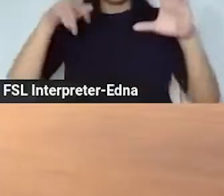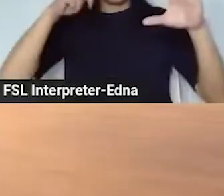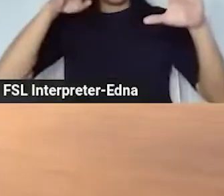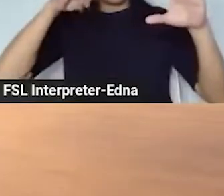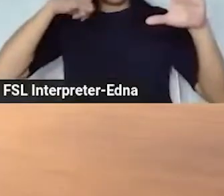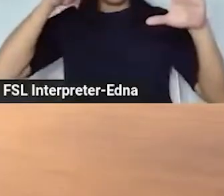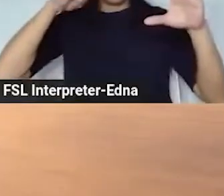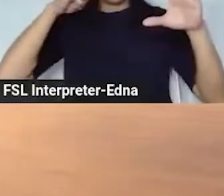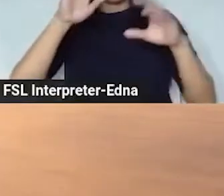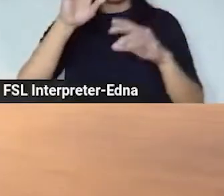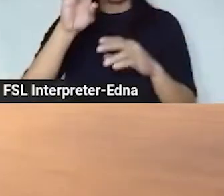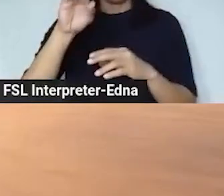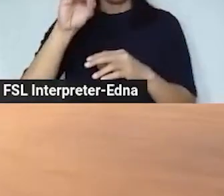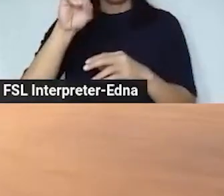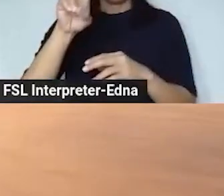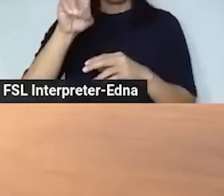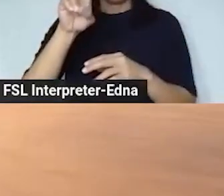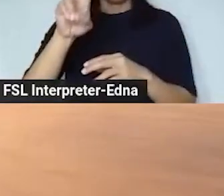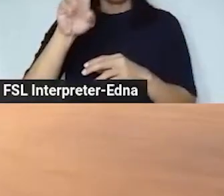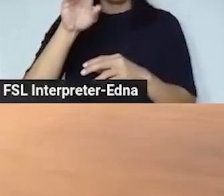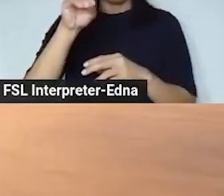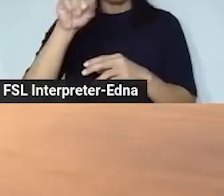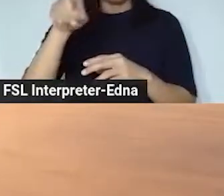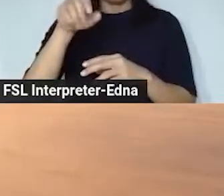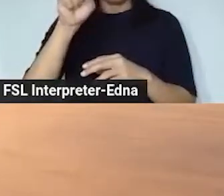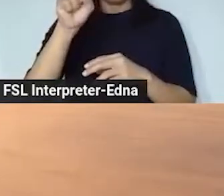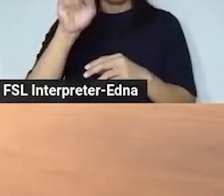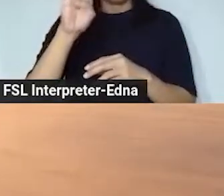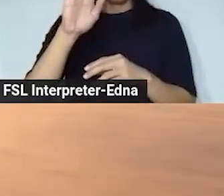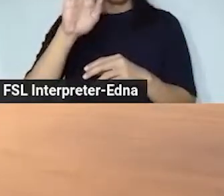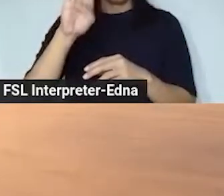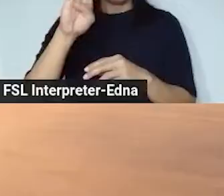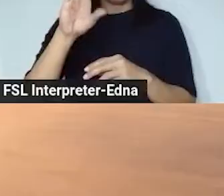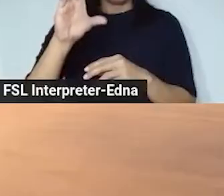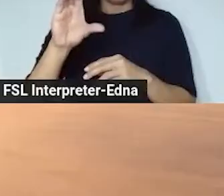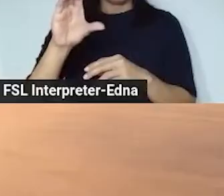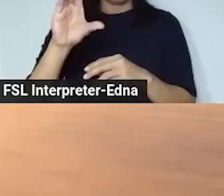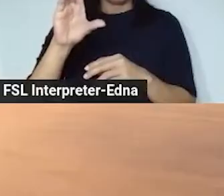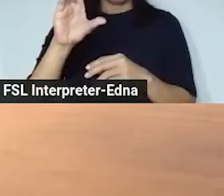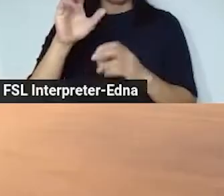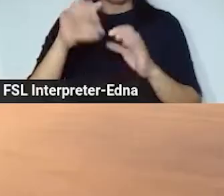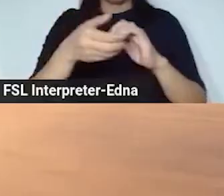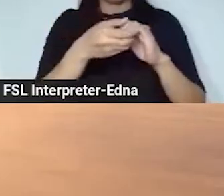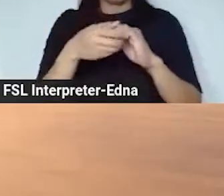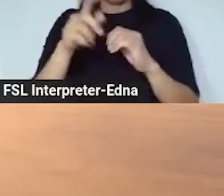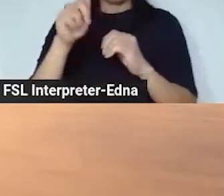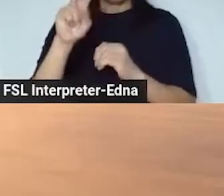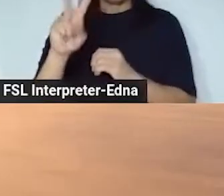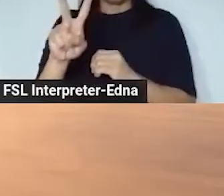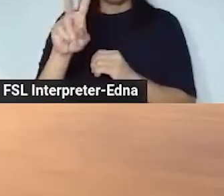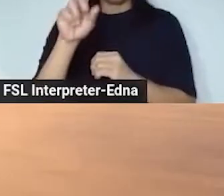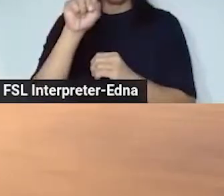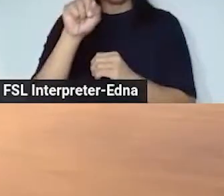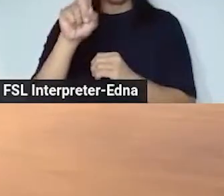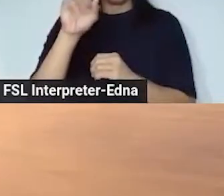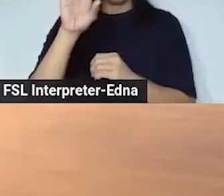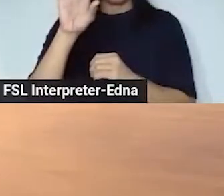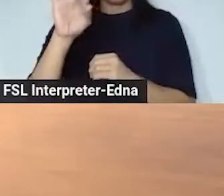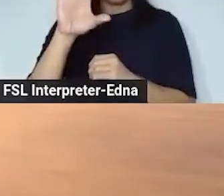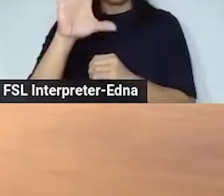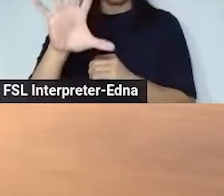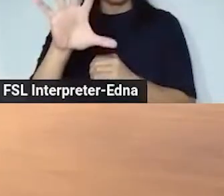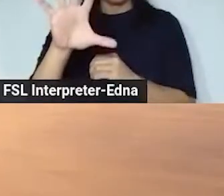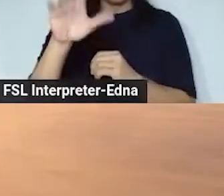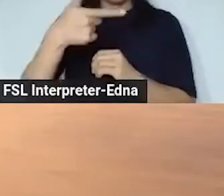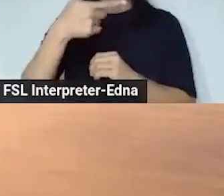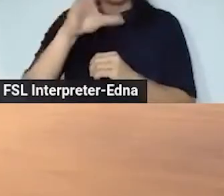702 DZAS FEBC Radio TV at sa ating partner television channel 185 sa GCTV tuwing